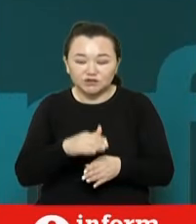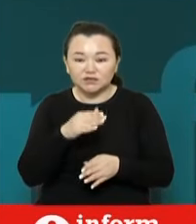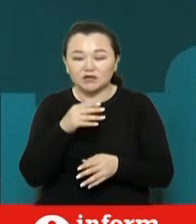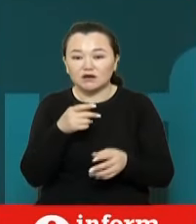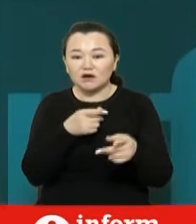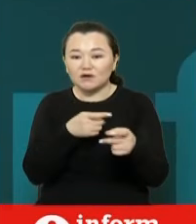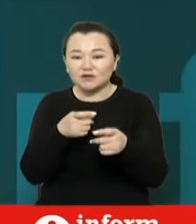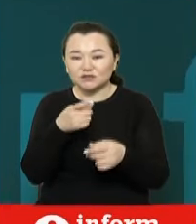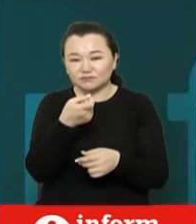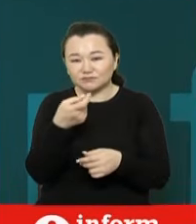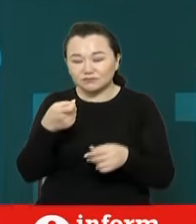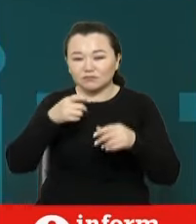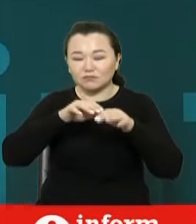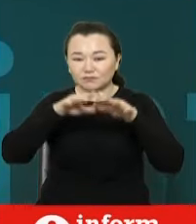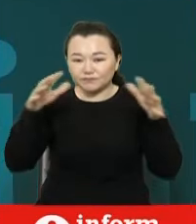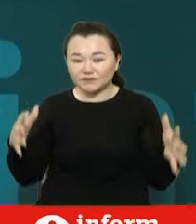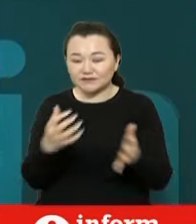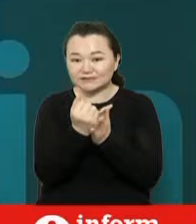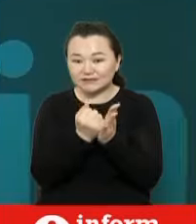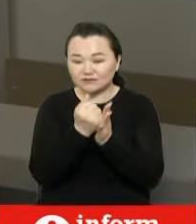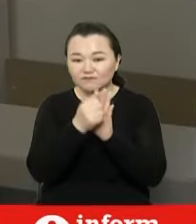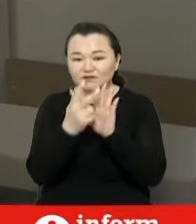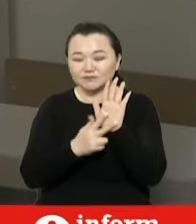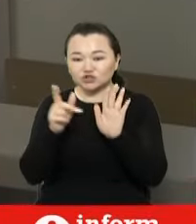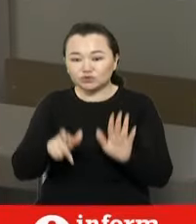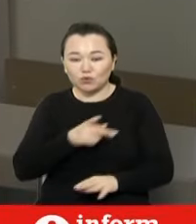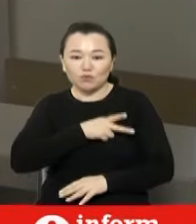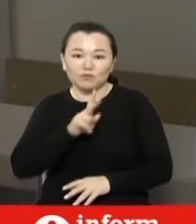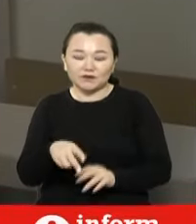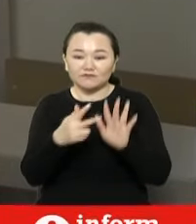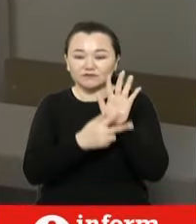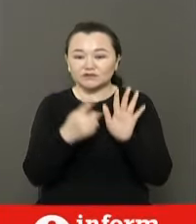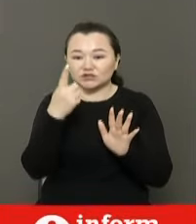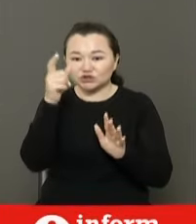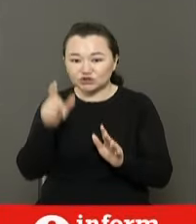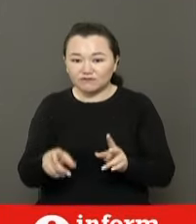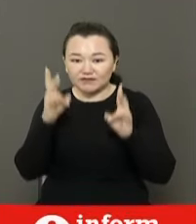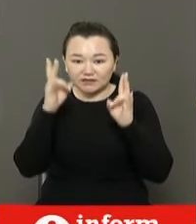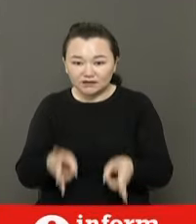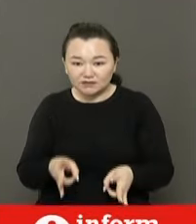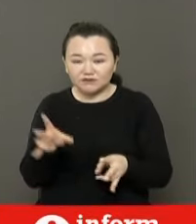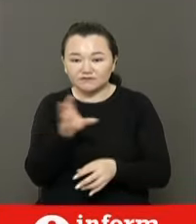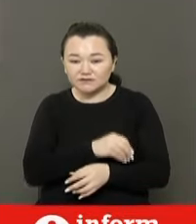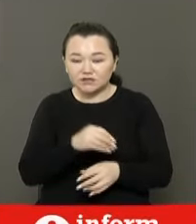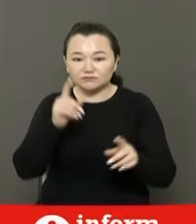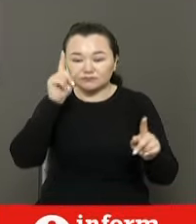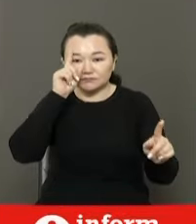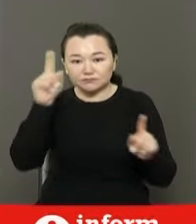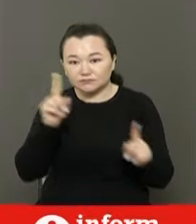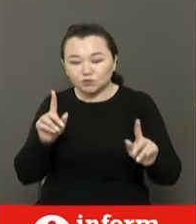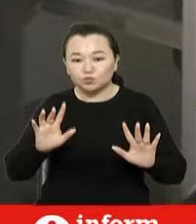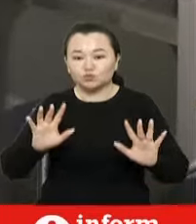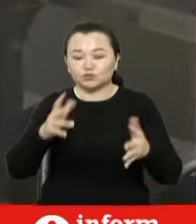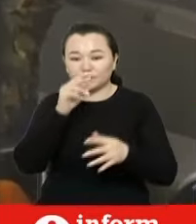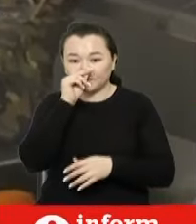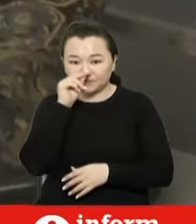қоймасы жарылған еді. Апаттан 18 адам ажал құшып, 81 азамат жараланған. Дүйім жұртты дүрсілкіндірген оқиғаға